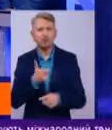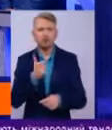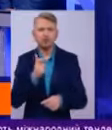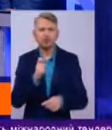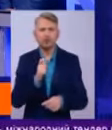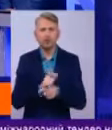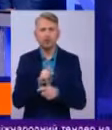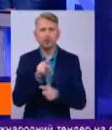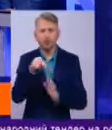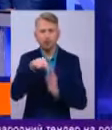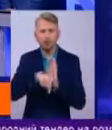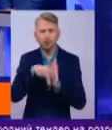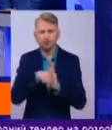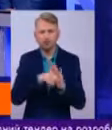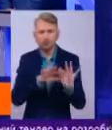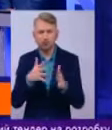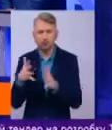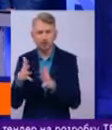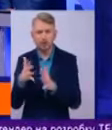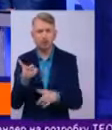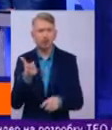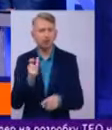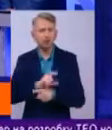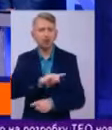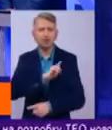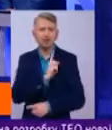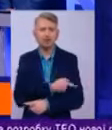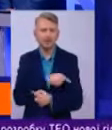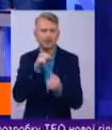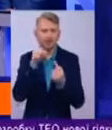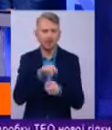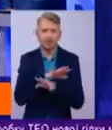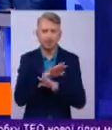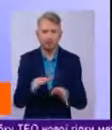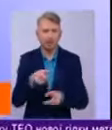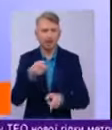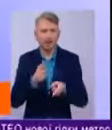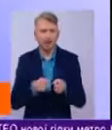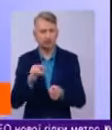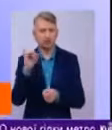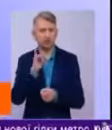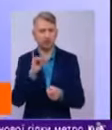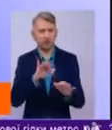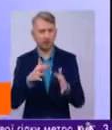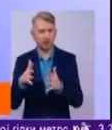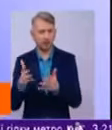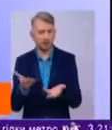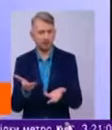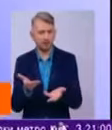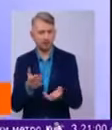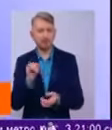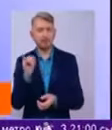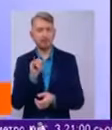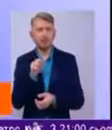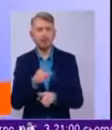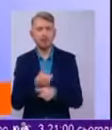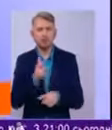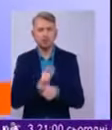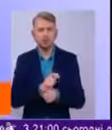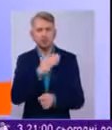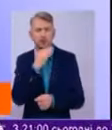скажімо, його сюжет насправді дуже сильно не відповідає реальним історичним обставинам. І там дуже